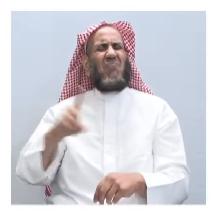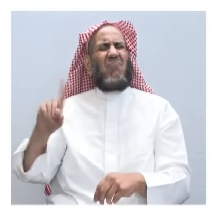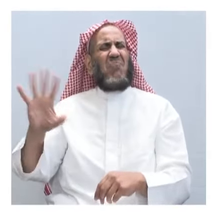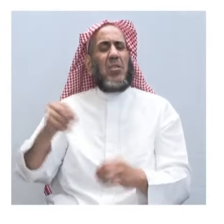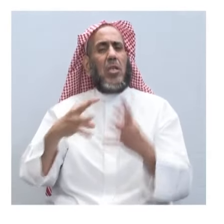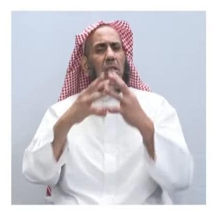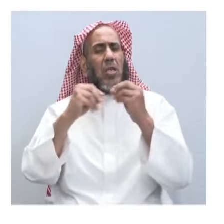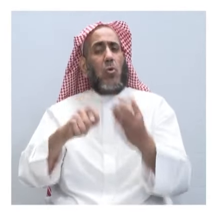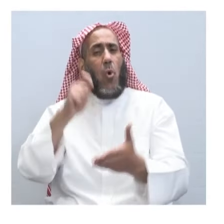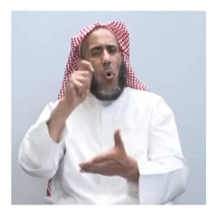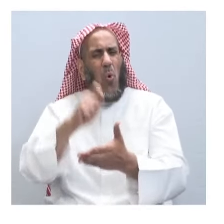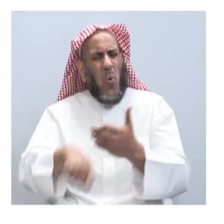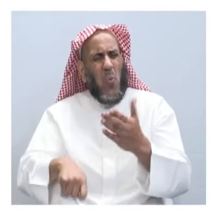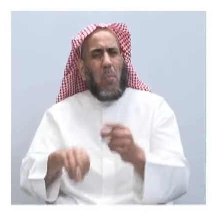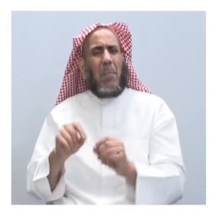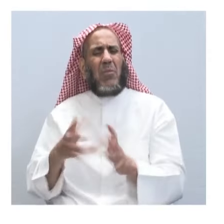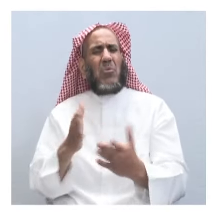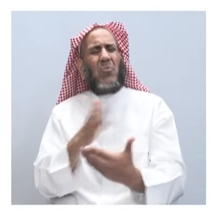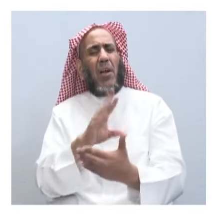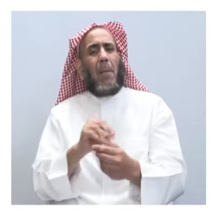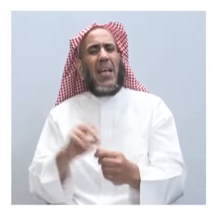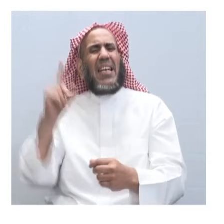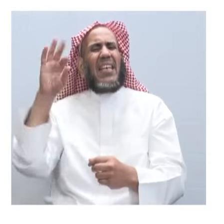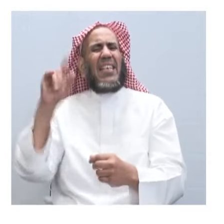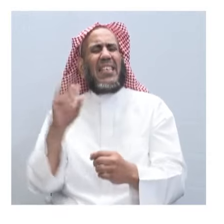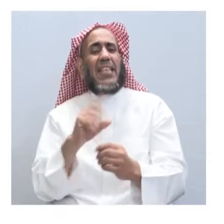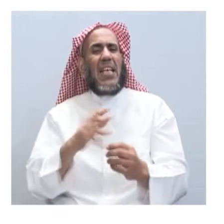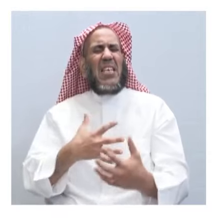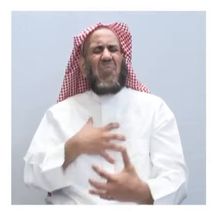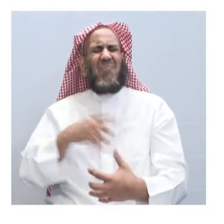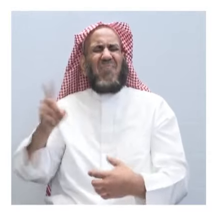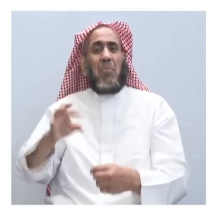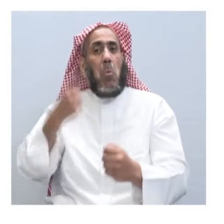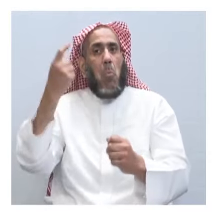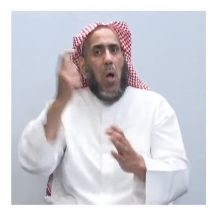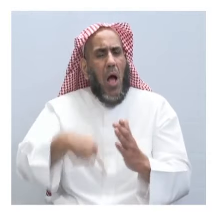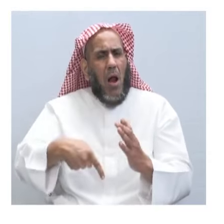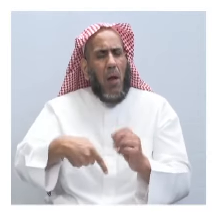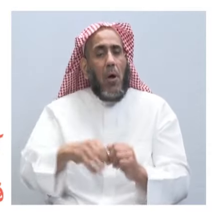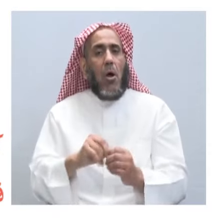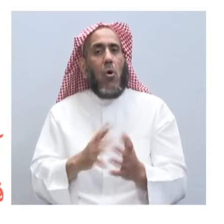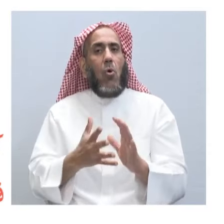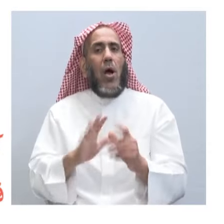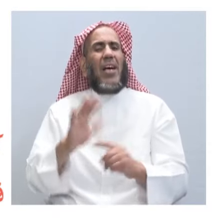تشرح حكم التطير ان تفرق بين الطيره المحر رمه والتاثر